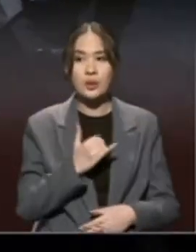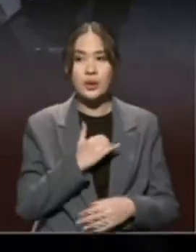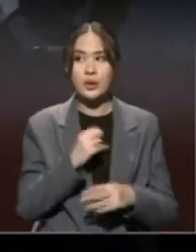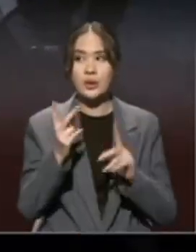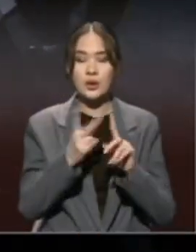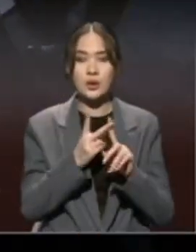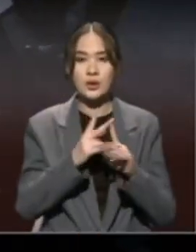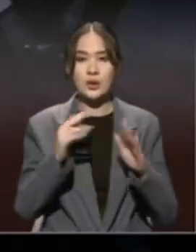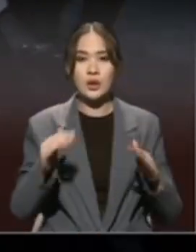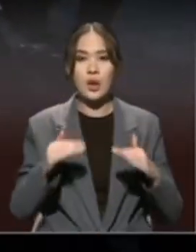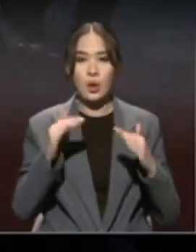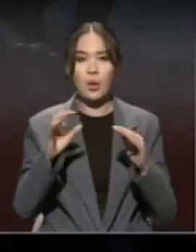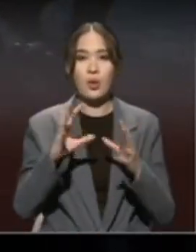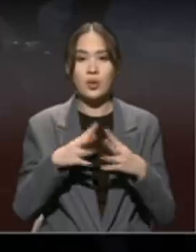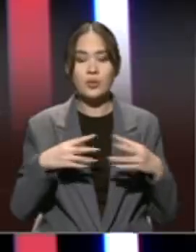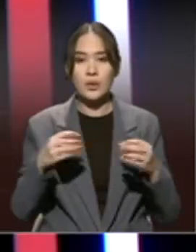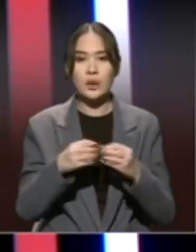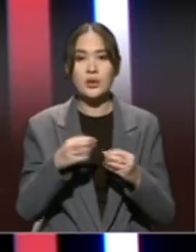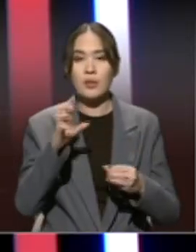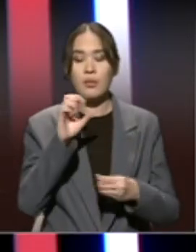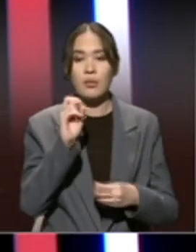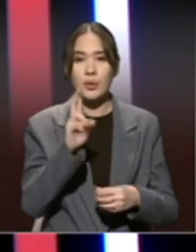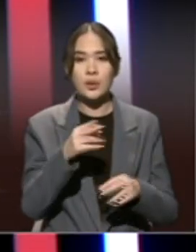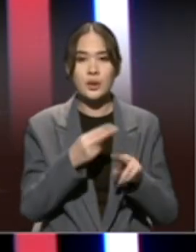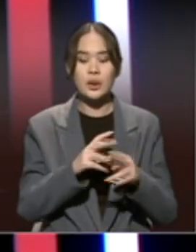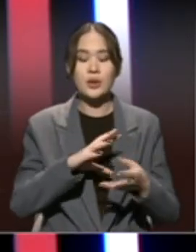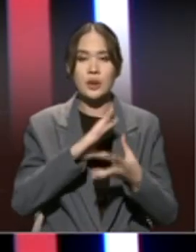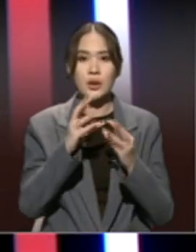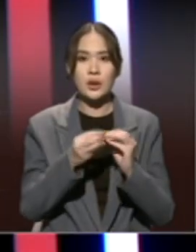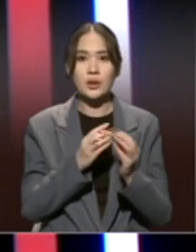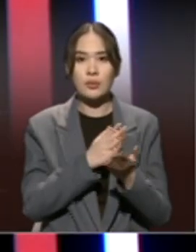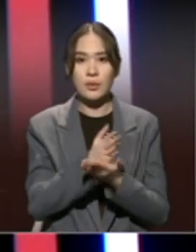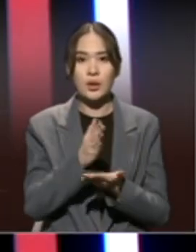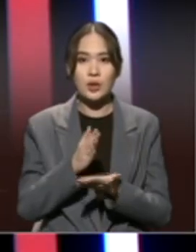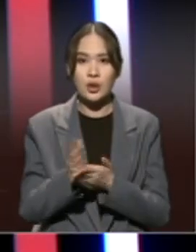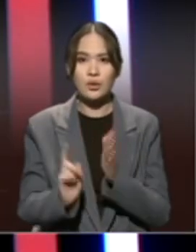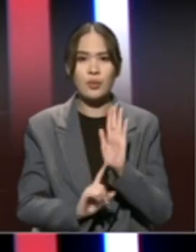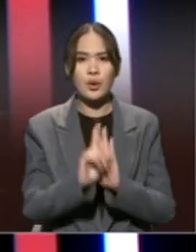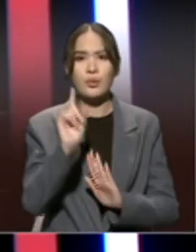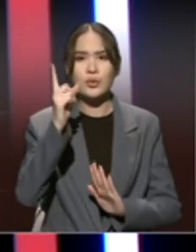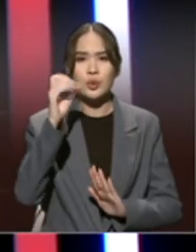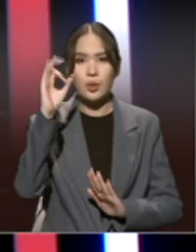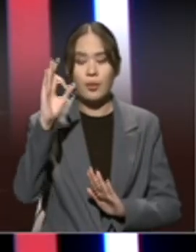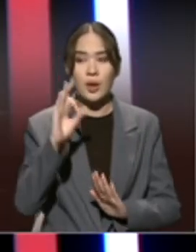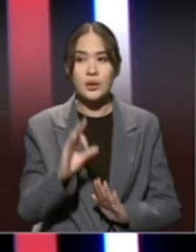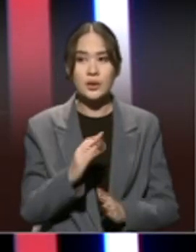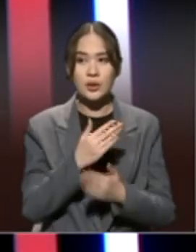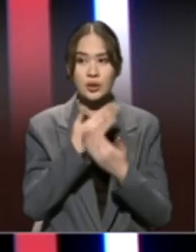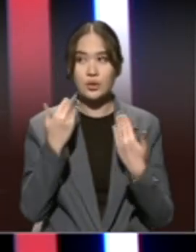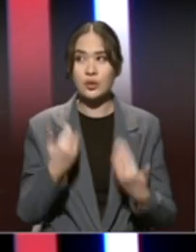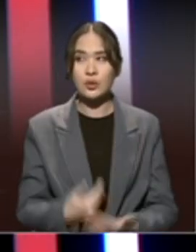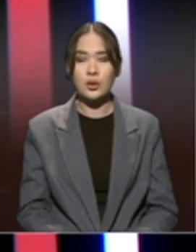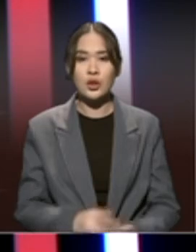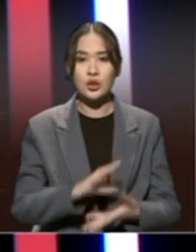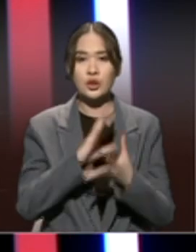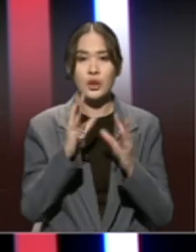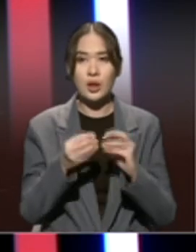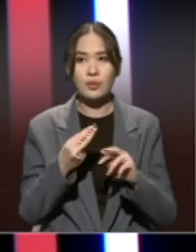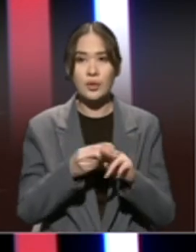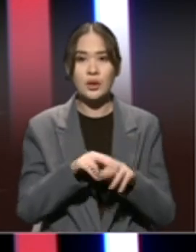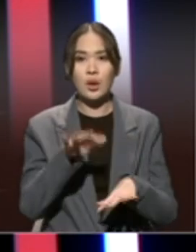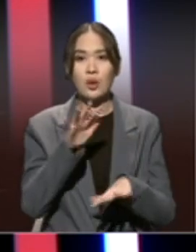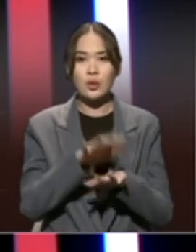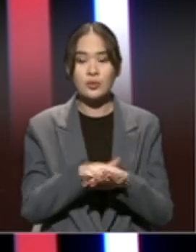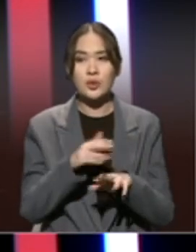біз мысалы отбасы банк енді негізгі бағыттаушы баспана болу. Неге пайыздық үстемес көп? Жалпы мына отбасыда